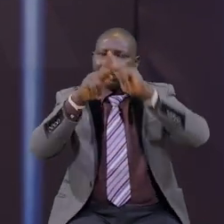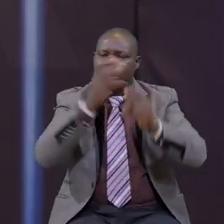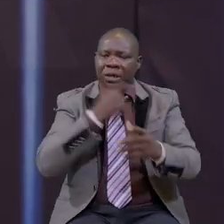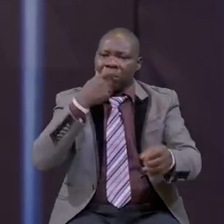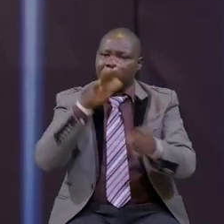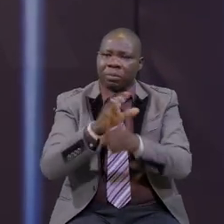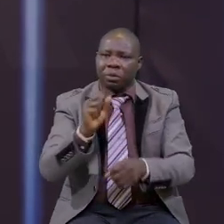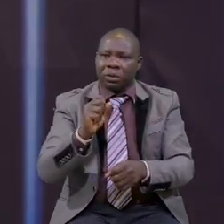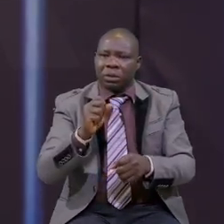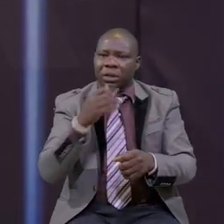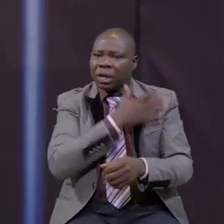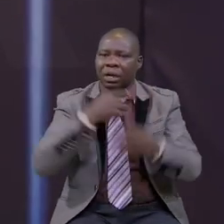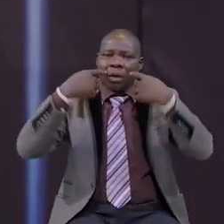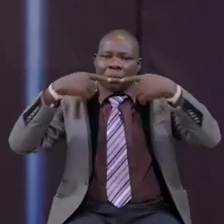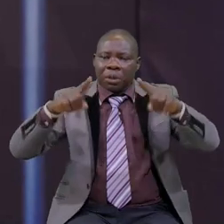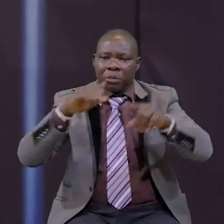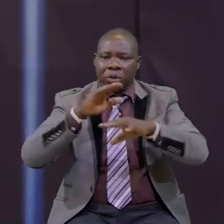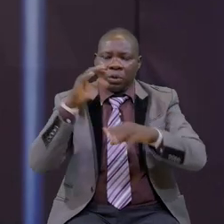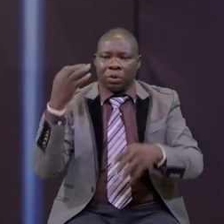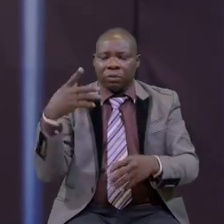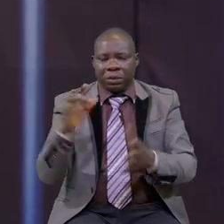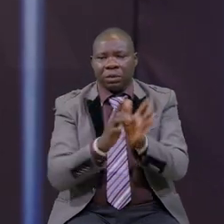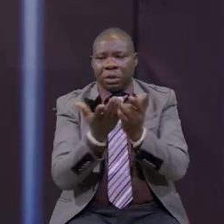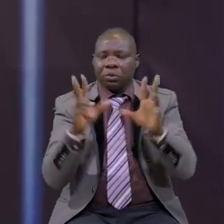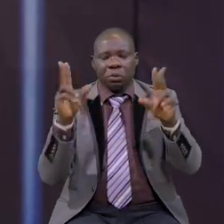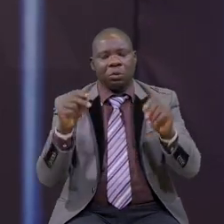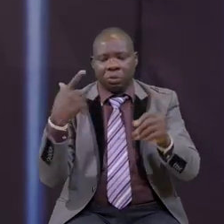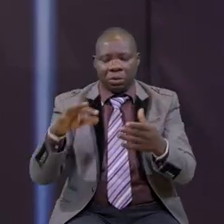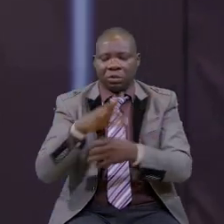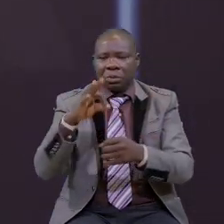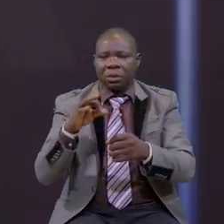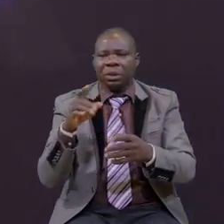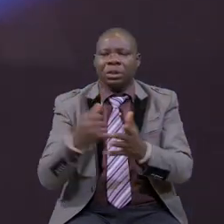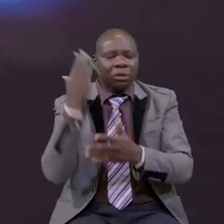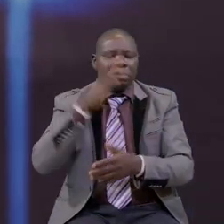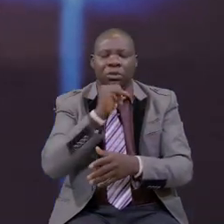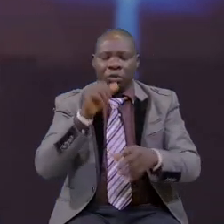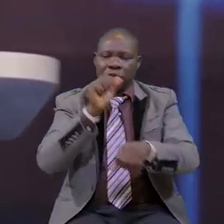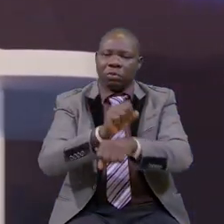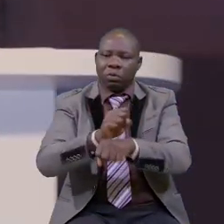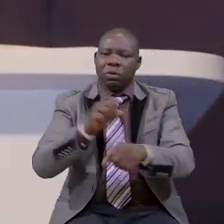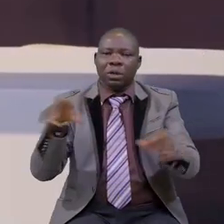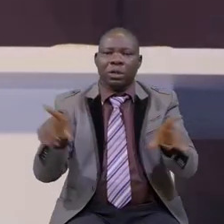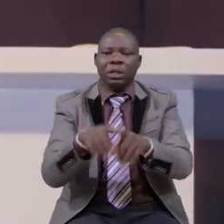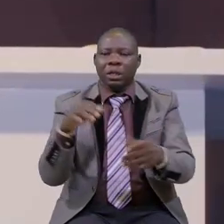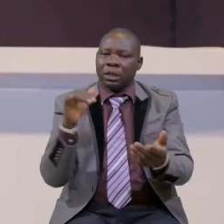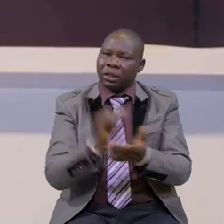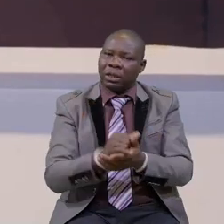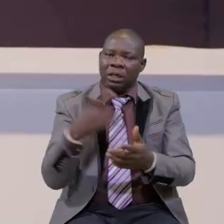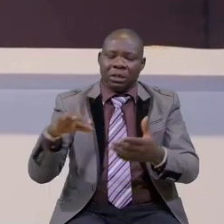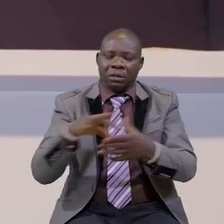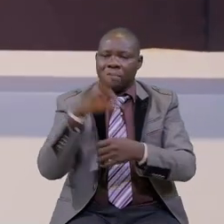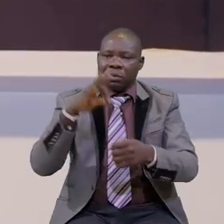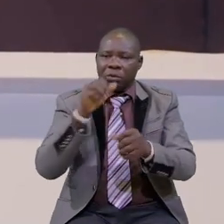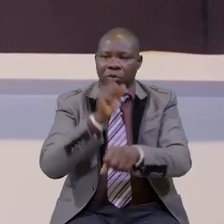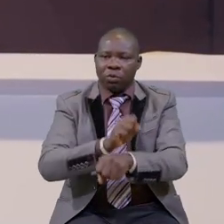aux promesses, à la proclamation? Non, l'esprit. Ça ne marche pas comme ça. L'esprit marche